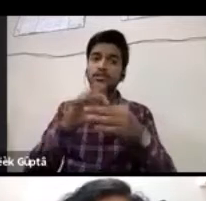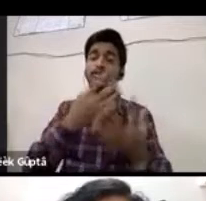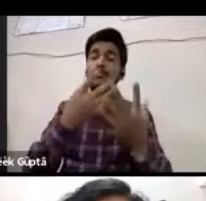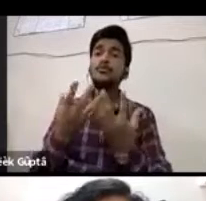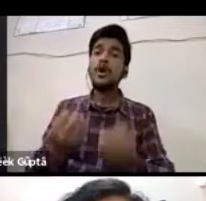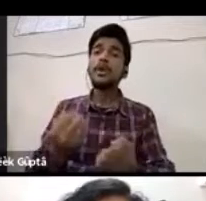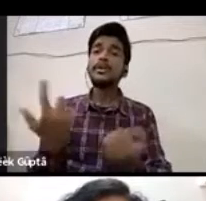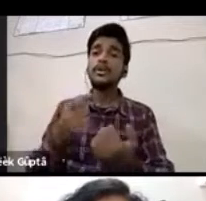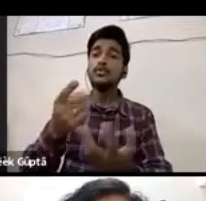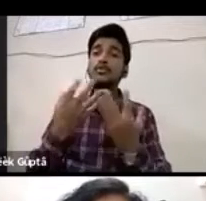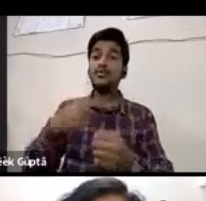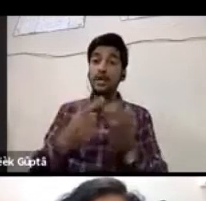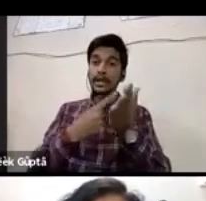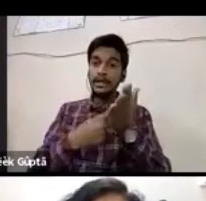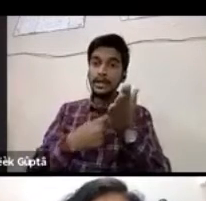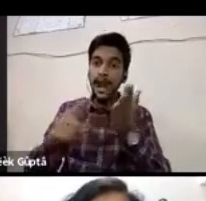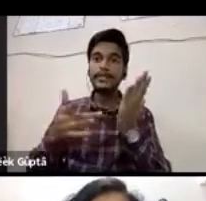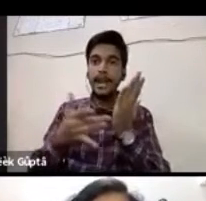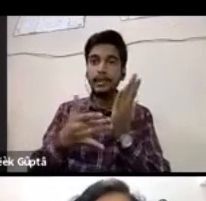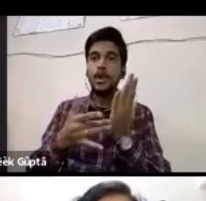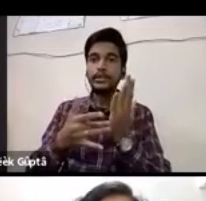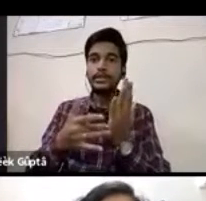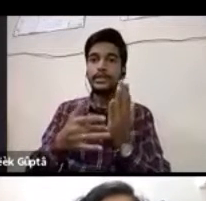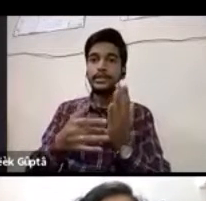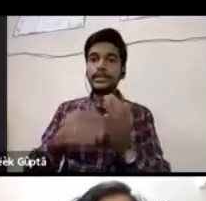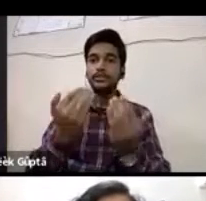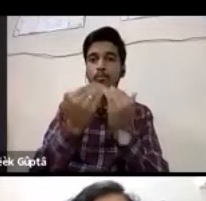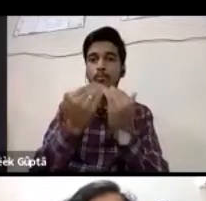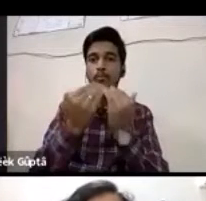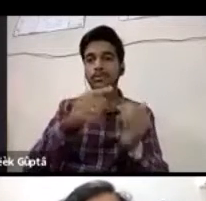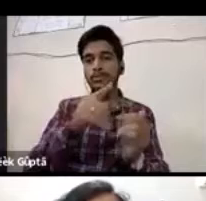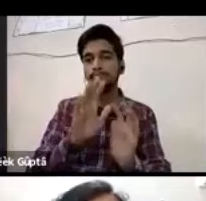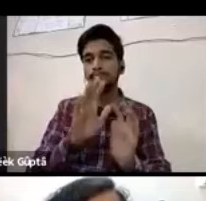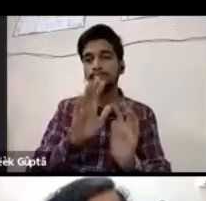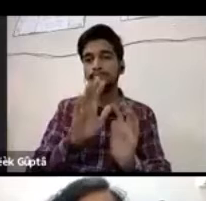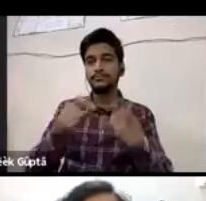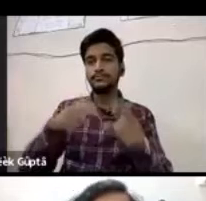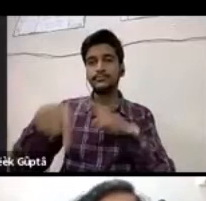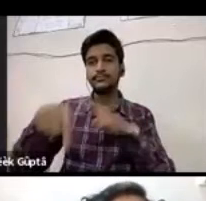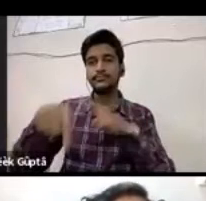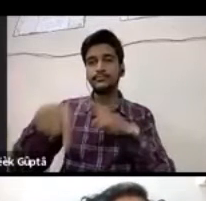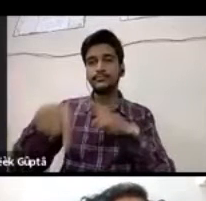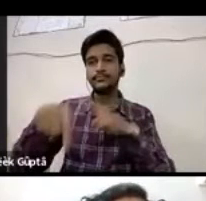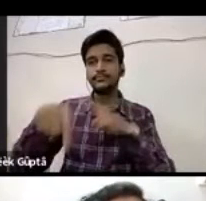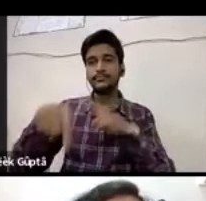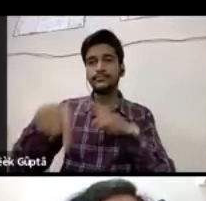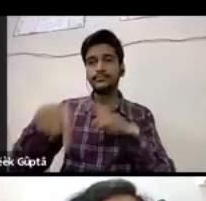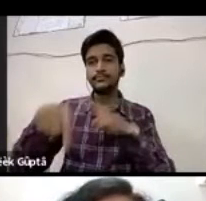they came and extended that. उसके बाद of course